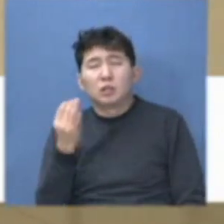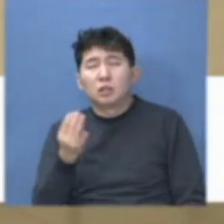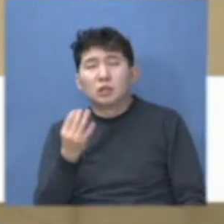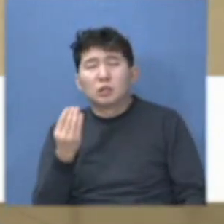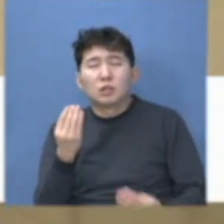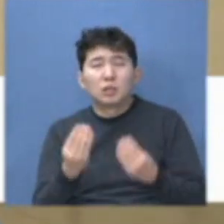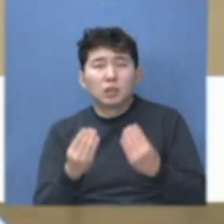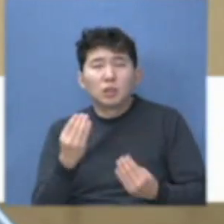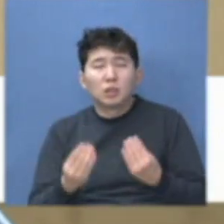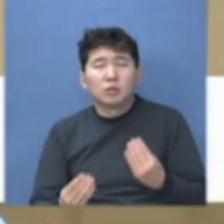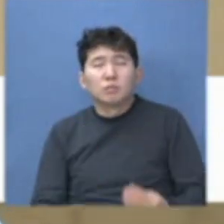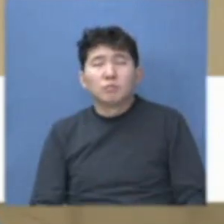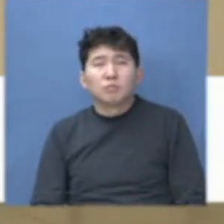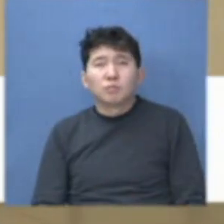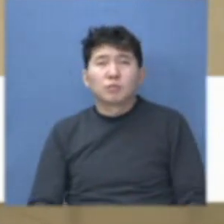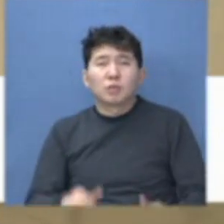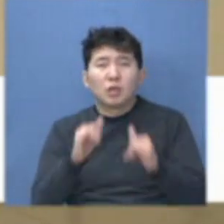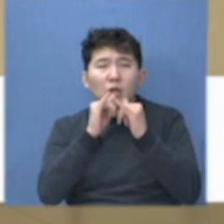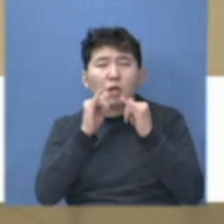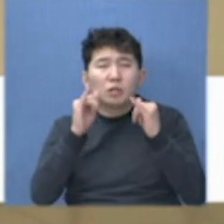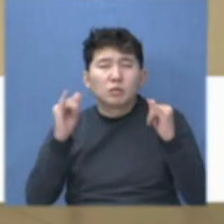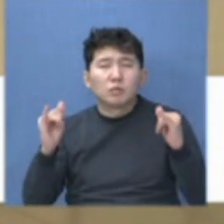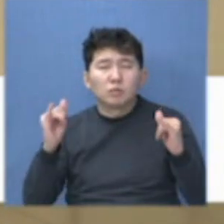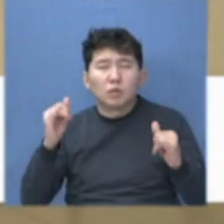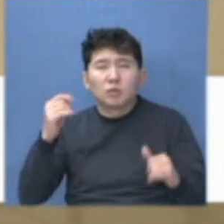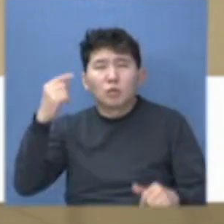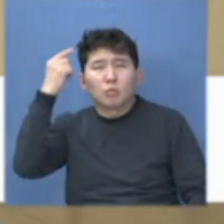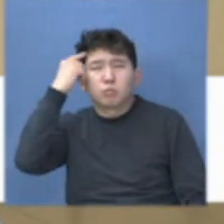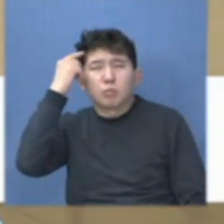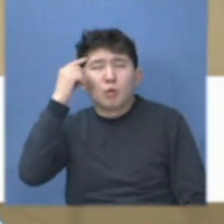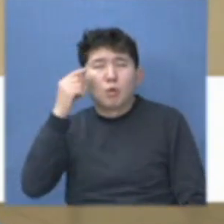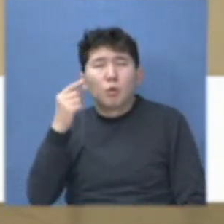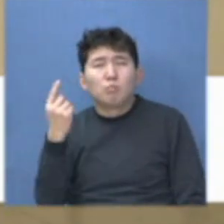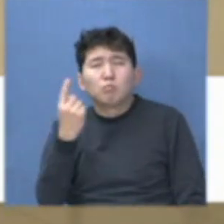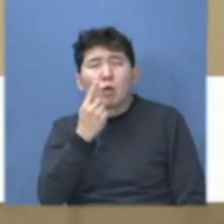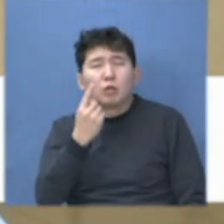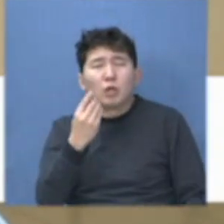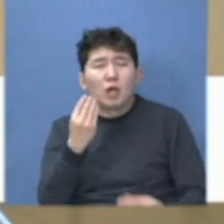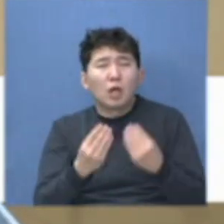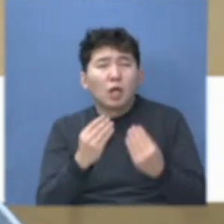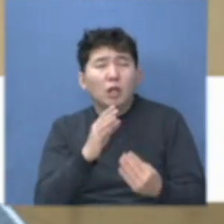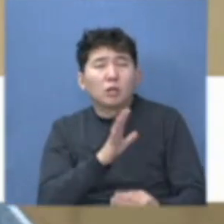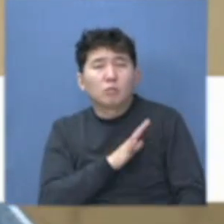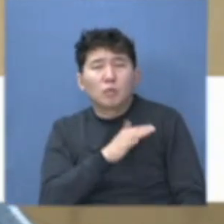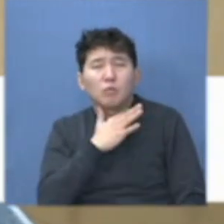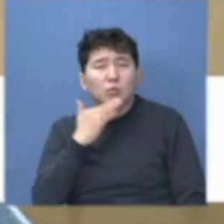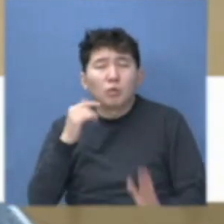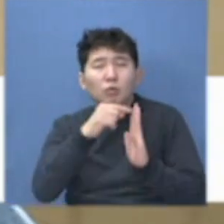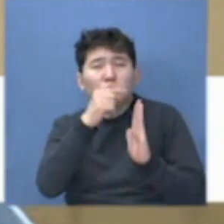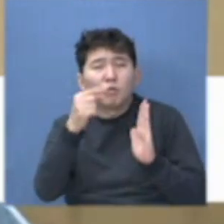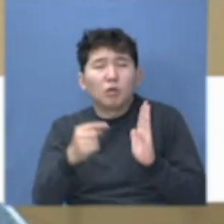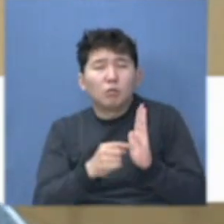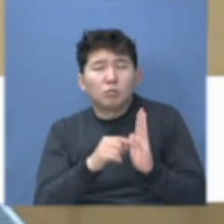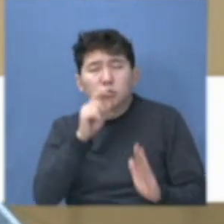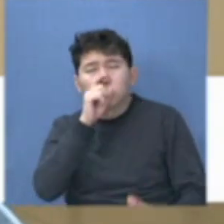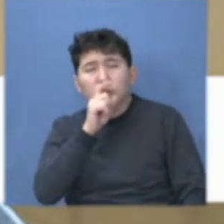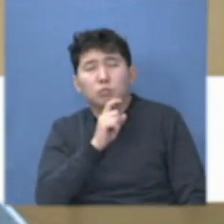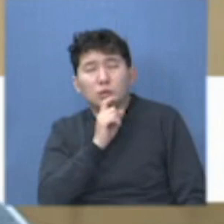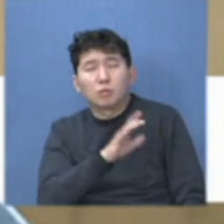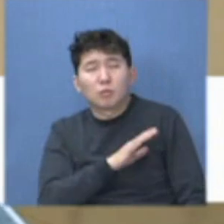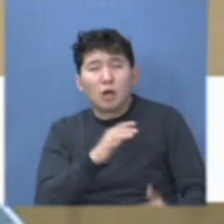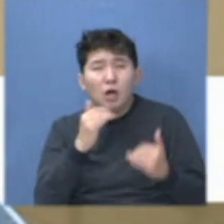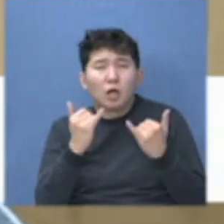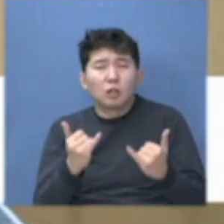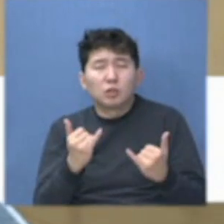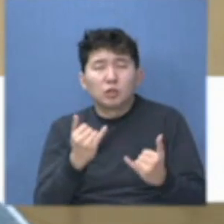Тогузку малак очень интересная игра, развивающая ум. Когда я впервые играла, у меня было очень много вопросов и путаницы. Но теперь я